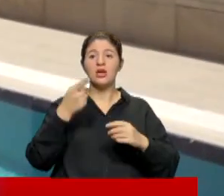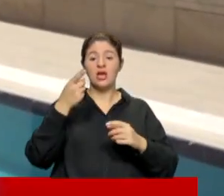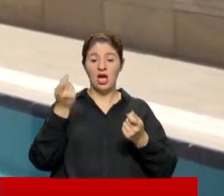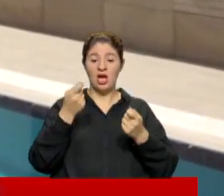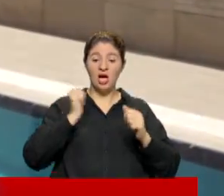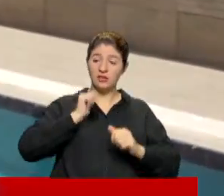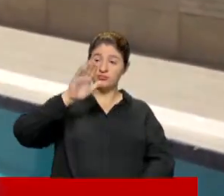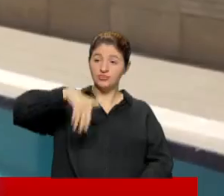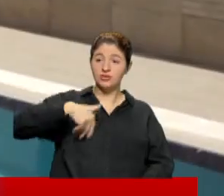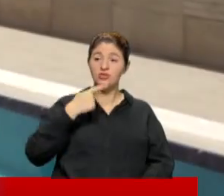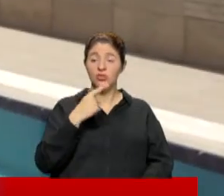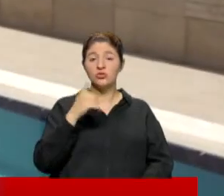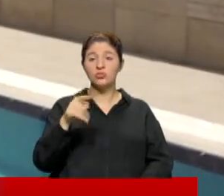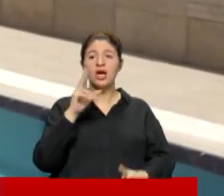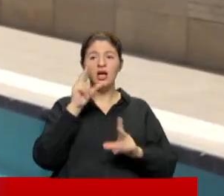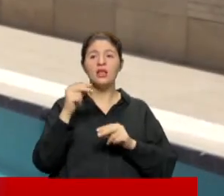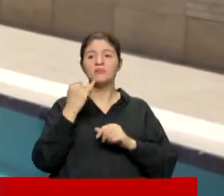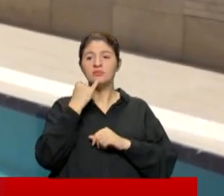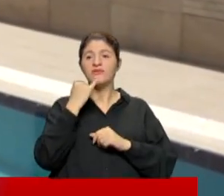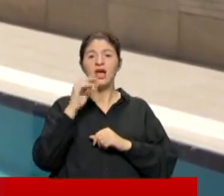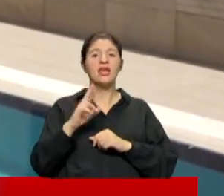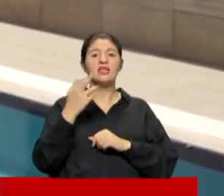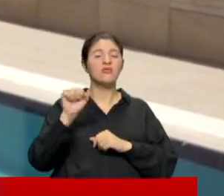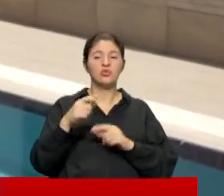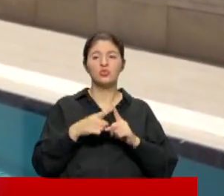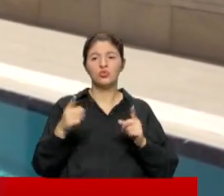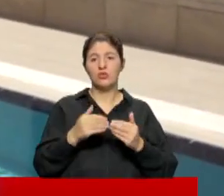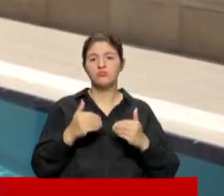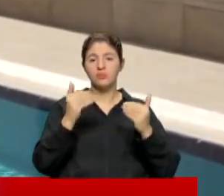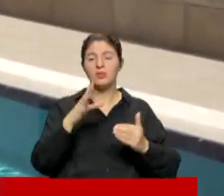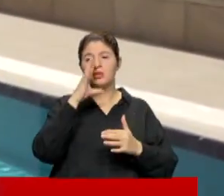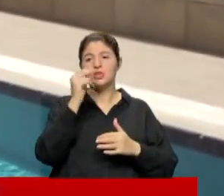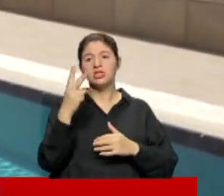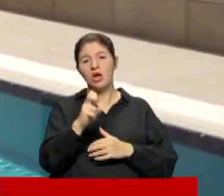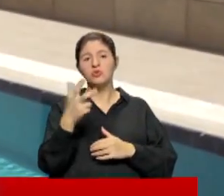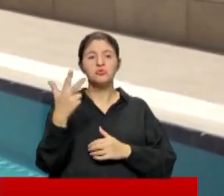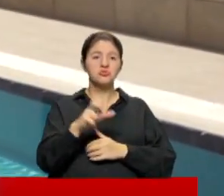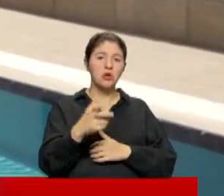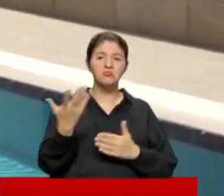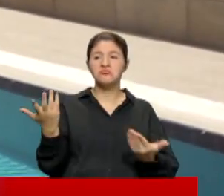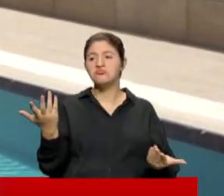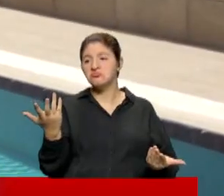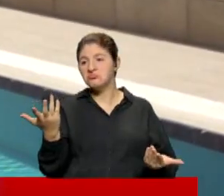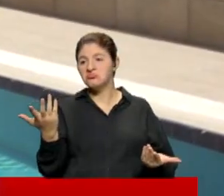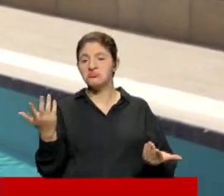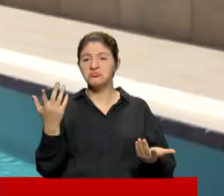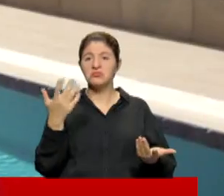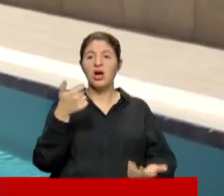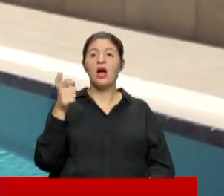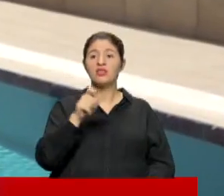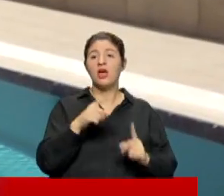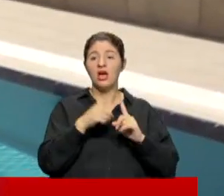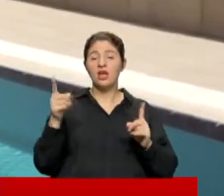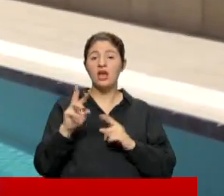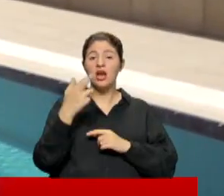ilanından sonra burada kalan misafirler rezervasyonlarını uzattılar Kimisi 2 ay Kimisi 3 ay 6 aya